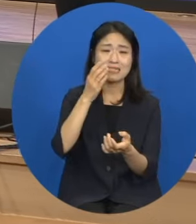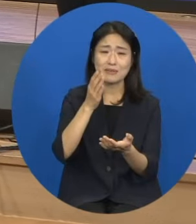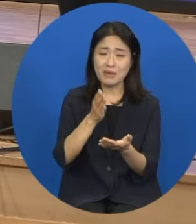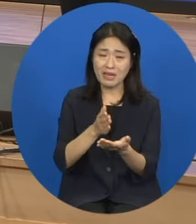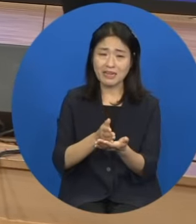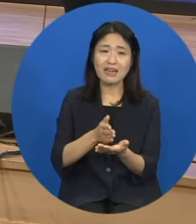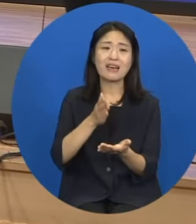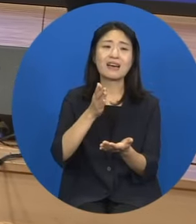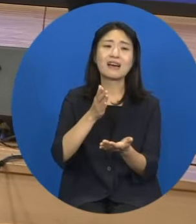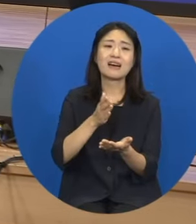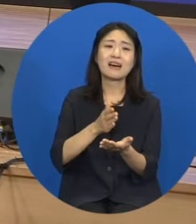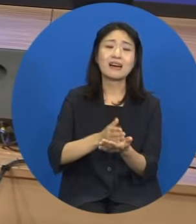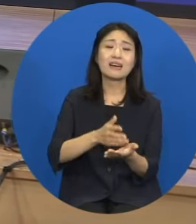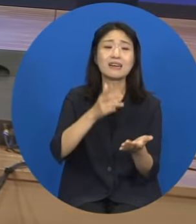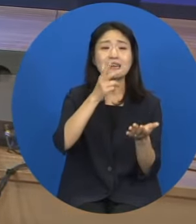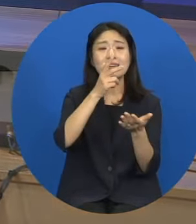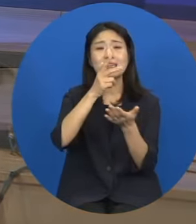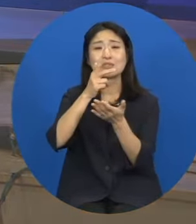겁내지 마라